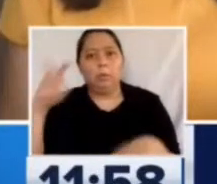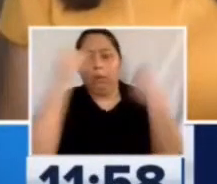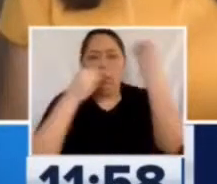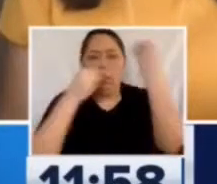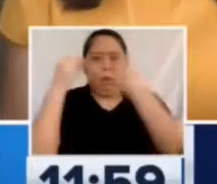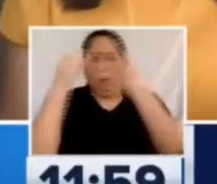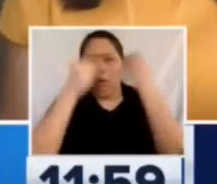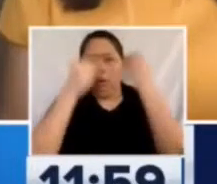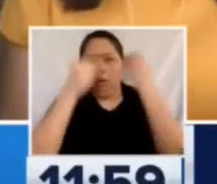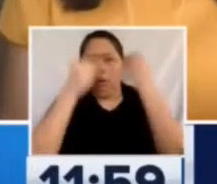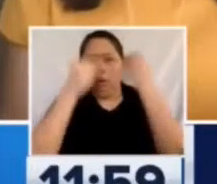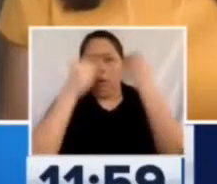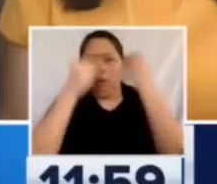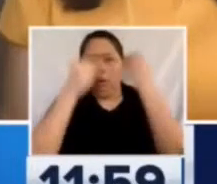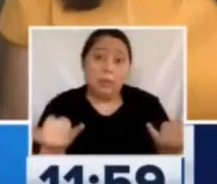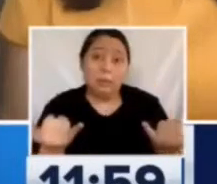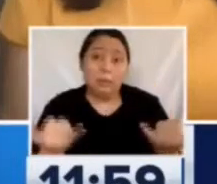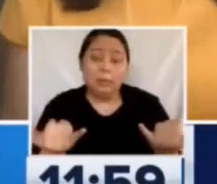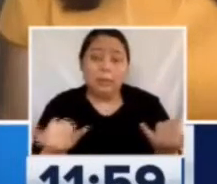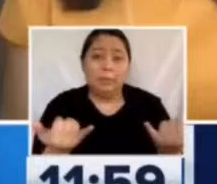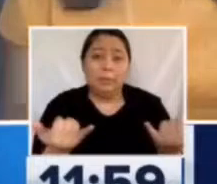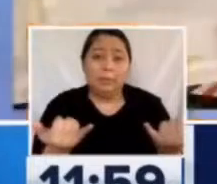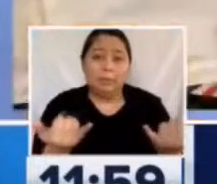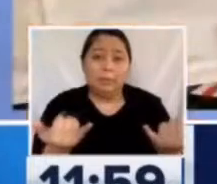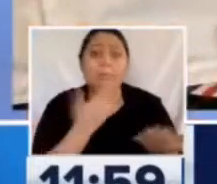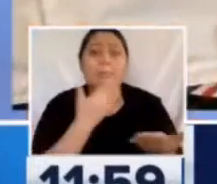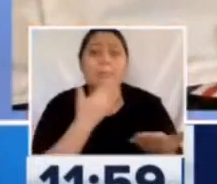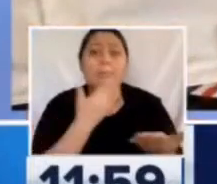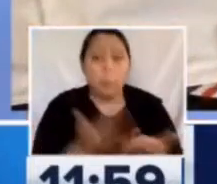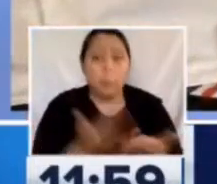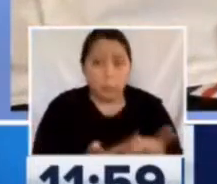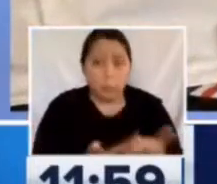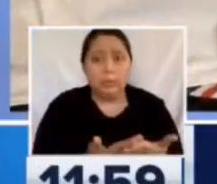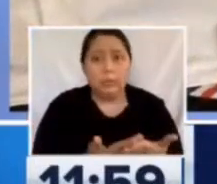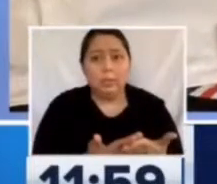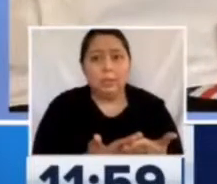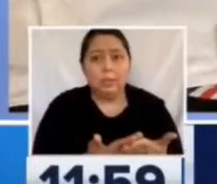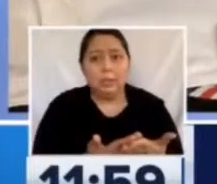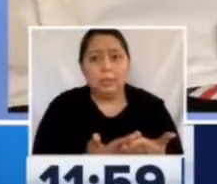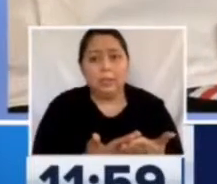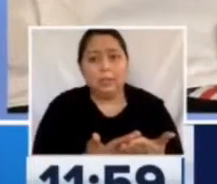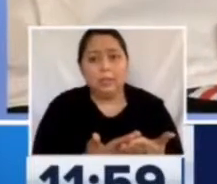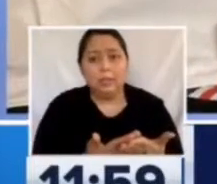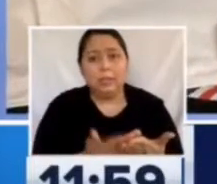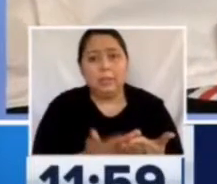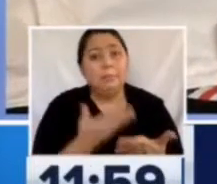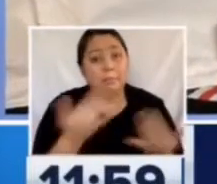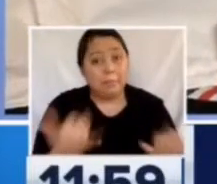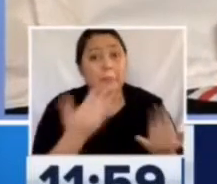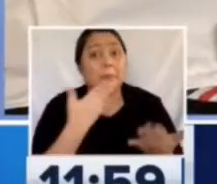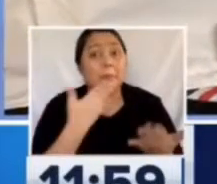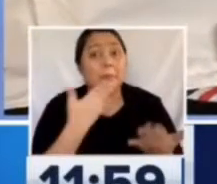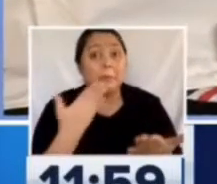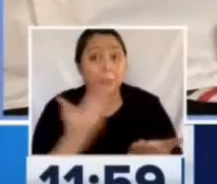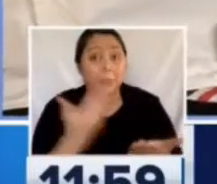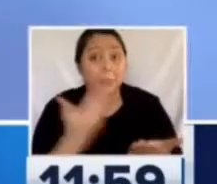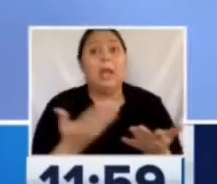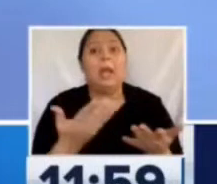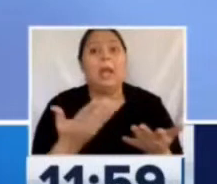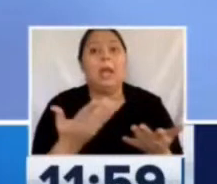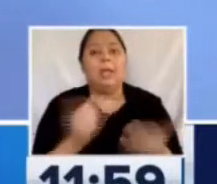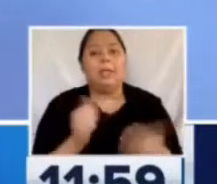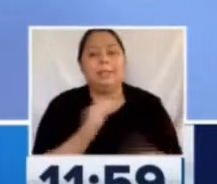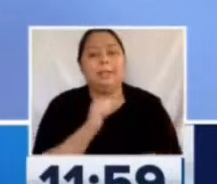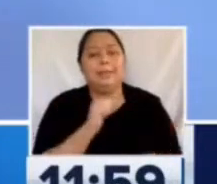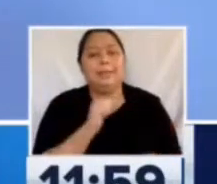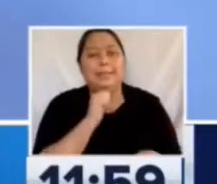Yes, dito po sa France, yung documented and also undocumented, as